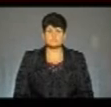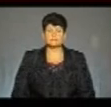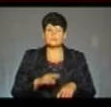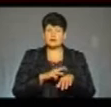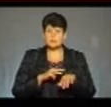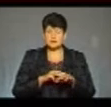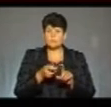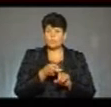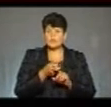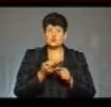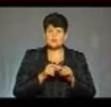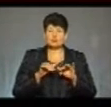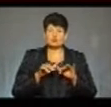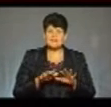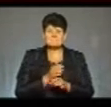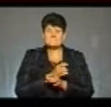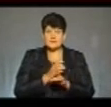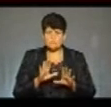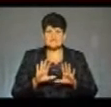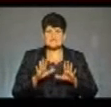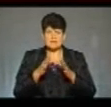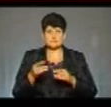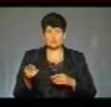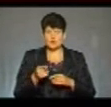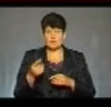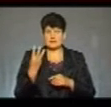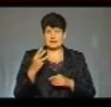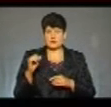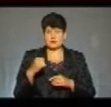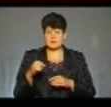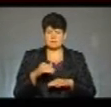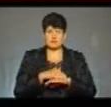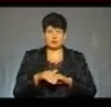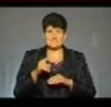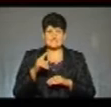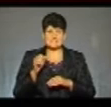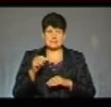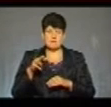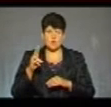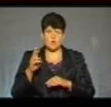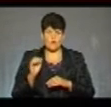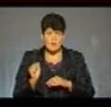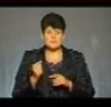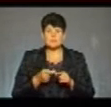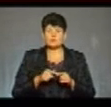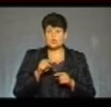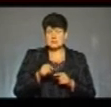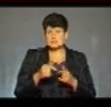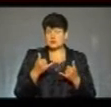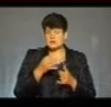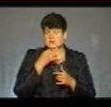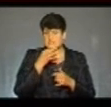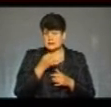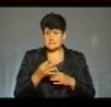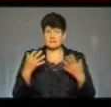Правоохоронці пов'язують цю подію з вибухом, який стався у Тернополі 3 серпня на вулиці Замковій. Зокрема, про це наголосив сьогодні на